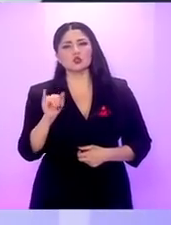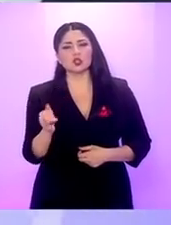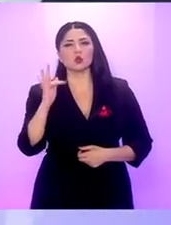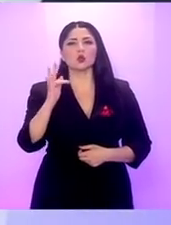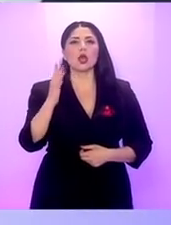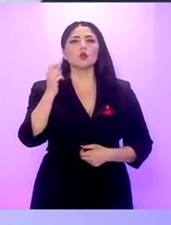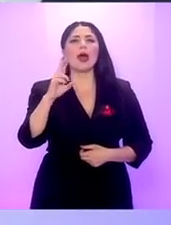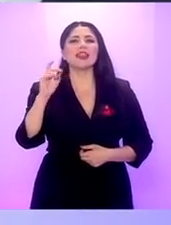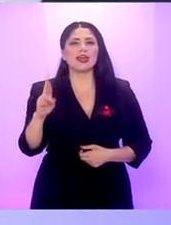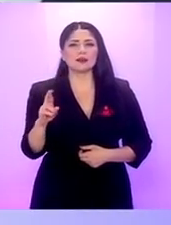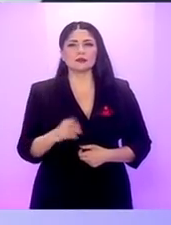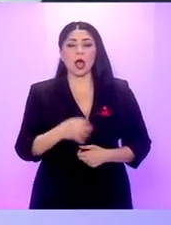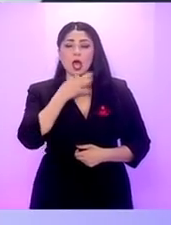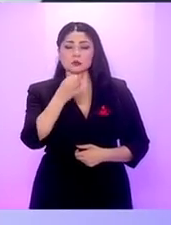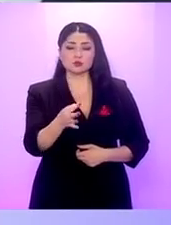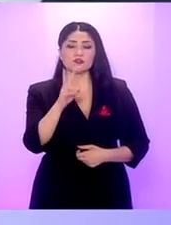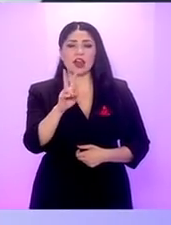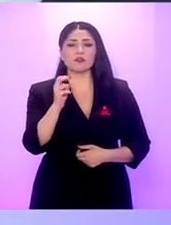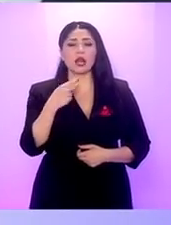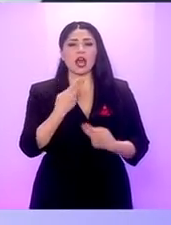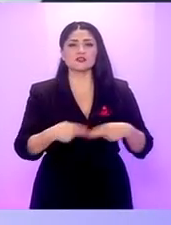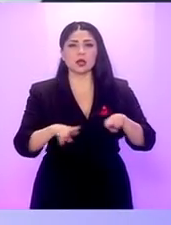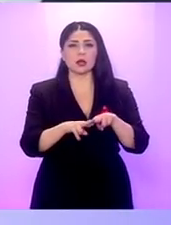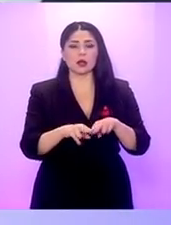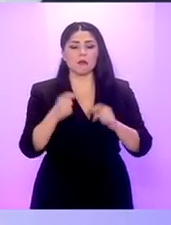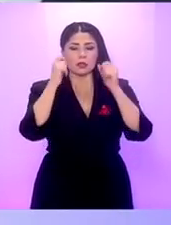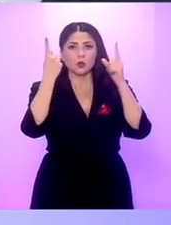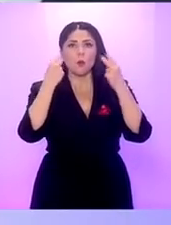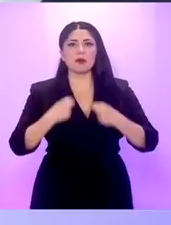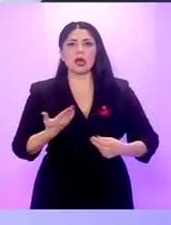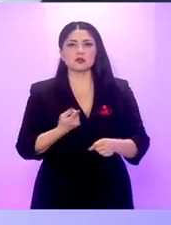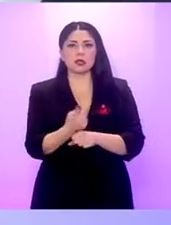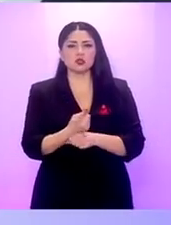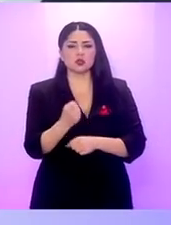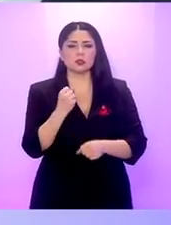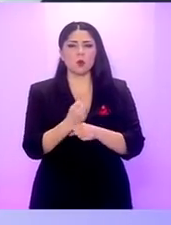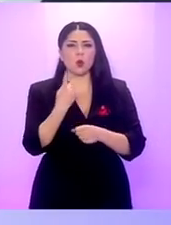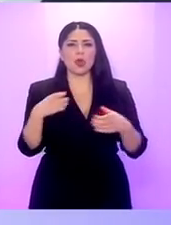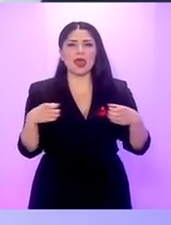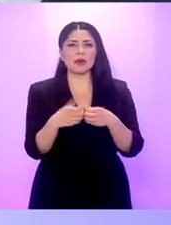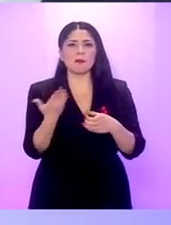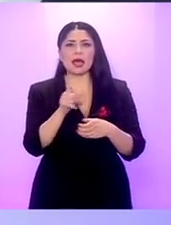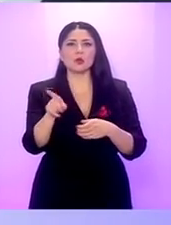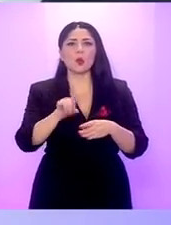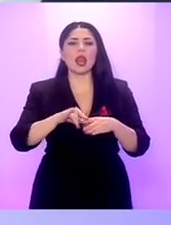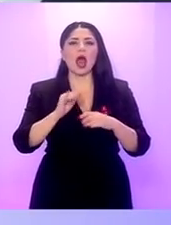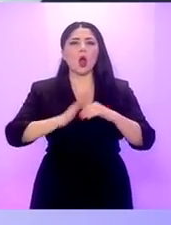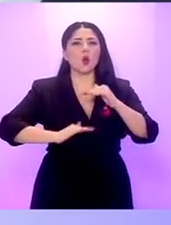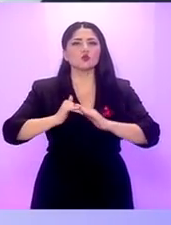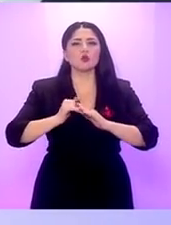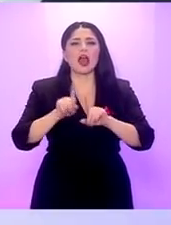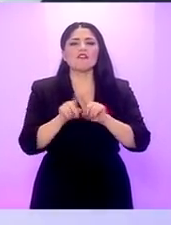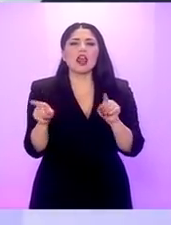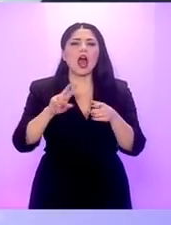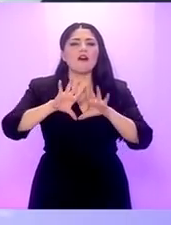Spunea Vlad Voiculescu că la final ne-am pomenit cu un premier care își bate joc de munca unei echipe pe care nu a construit-o, așa cum a